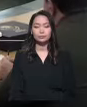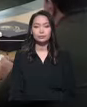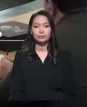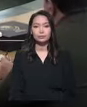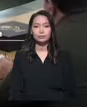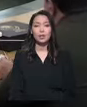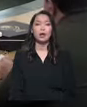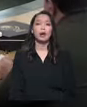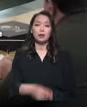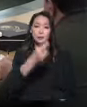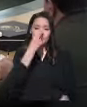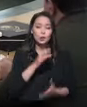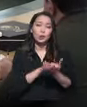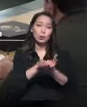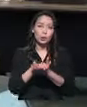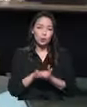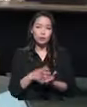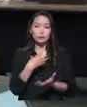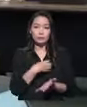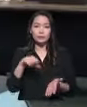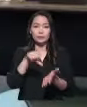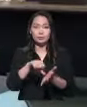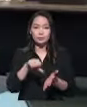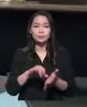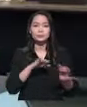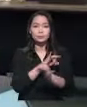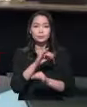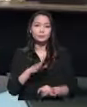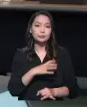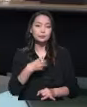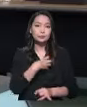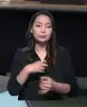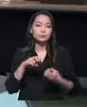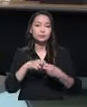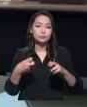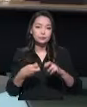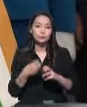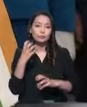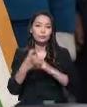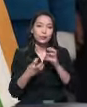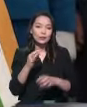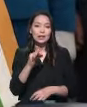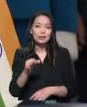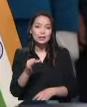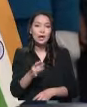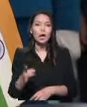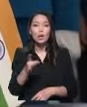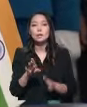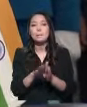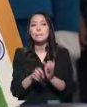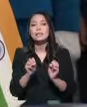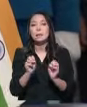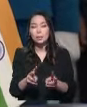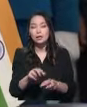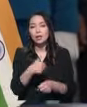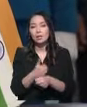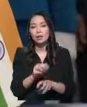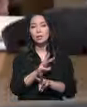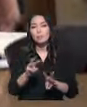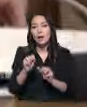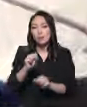В традиционно дружественном ключе участники обсудили актуальную проблематику международной и региональной безопасности. Глава